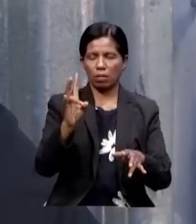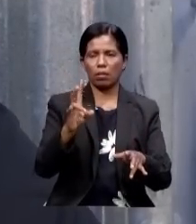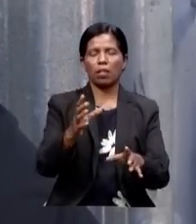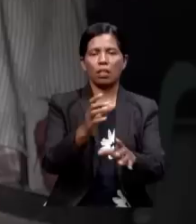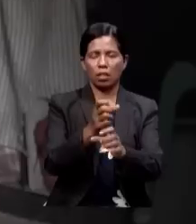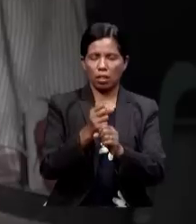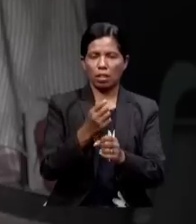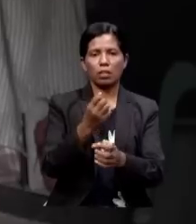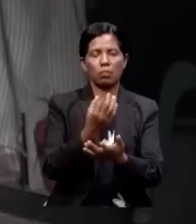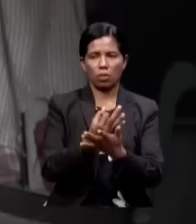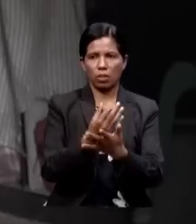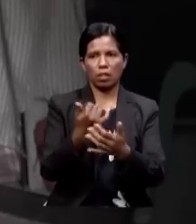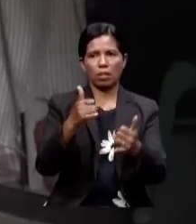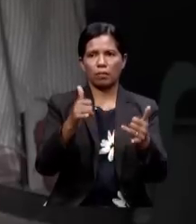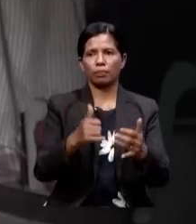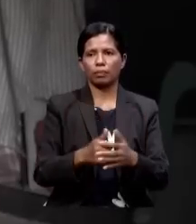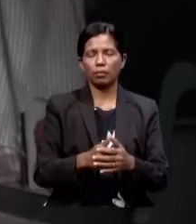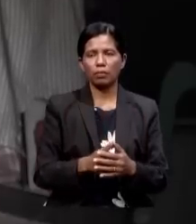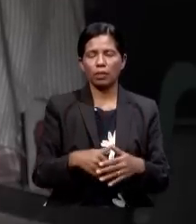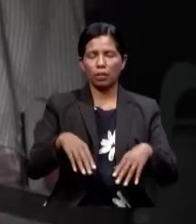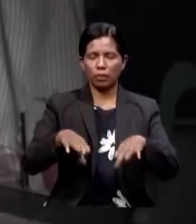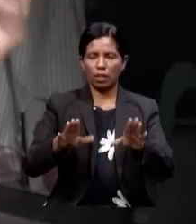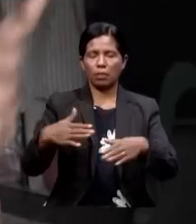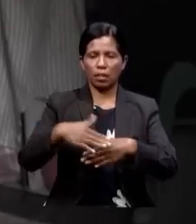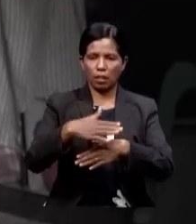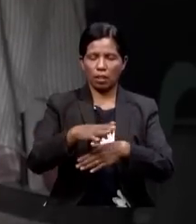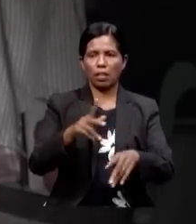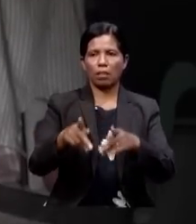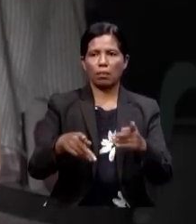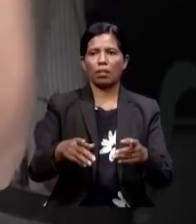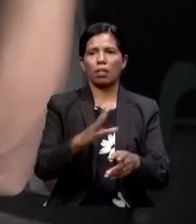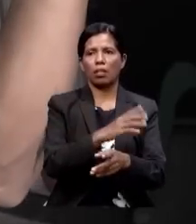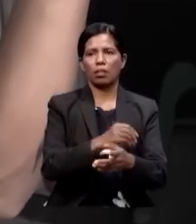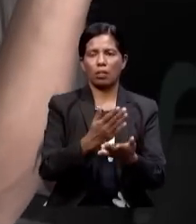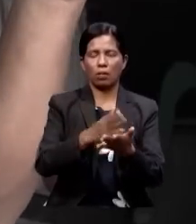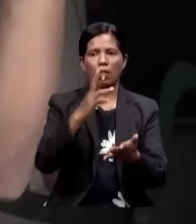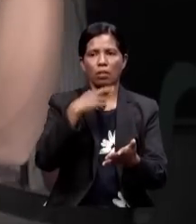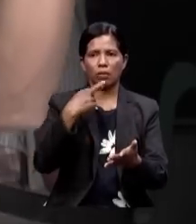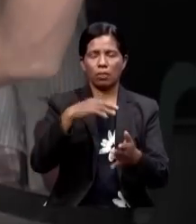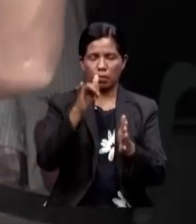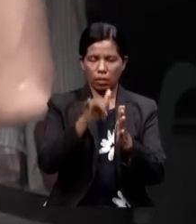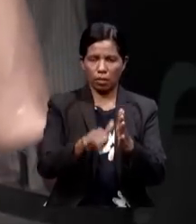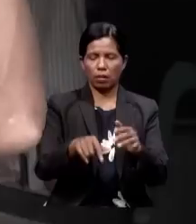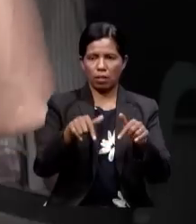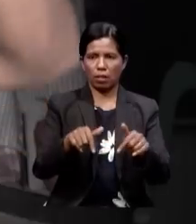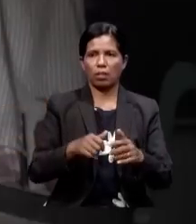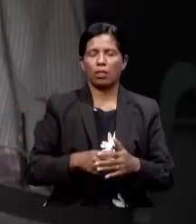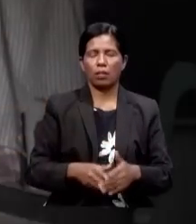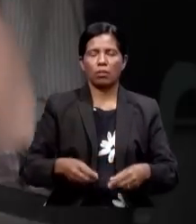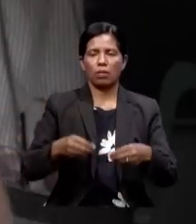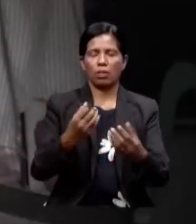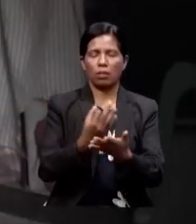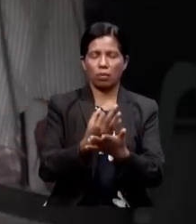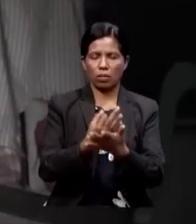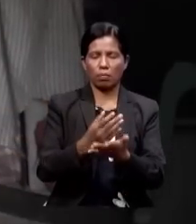nunca sim buat tidak kalau ni pa mbai ikan ikan me hola hotu majumis main hola kes fos mina me tau ne fo os bantu ke